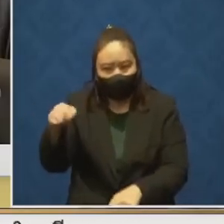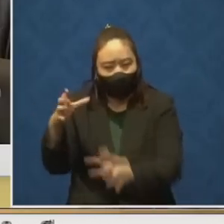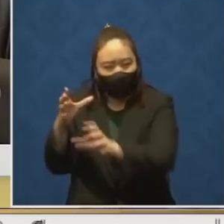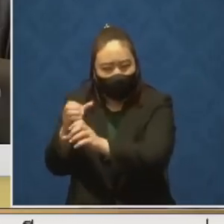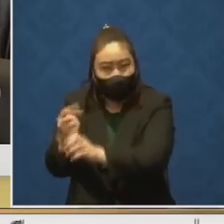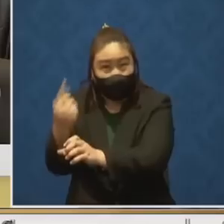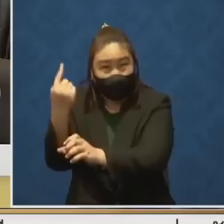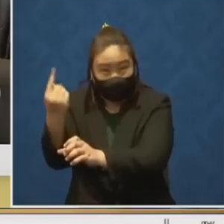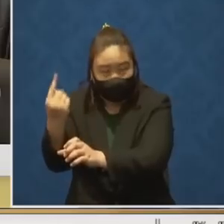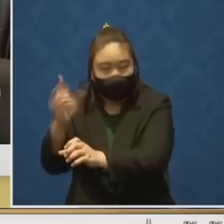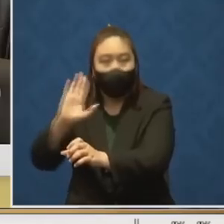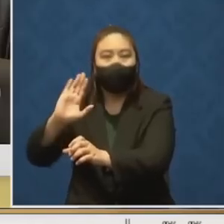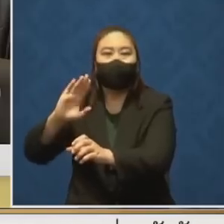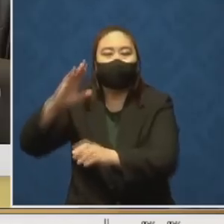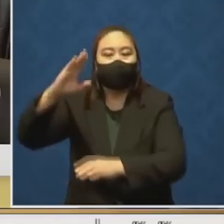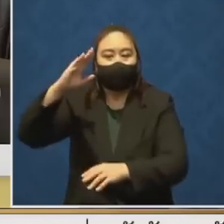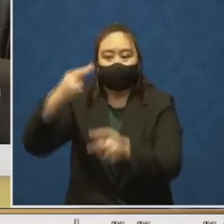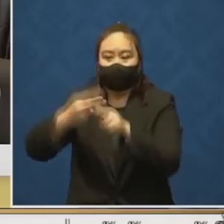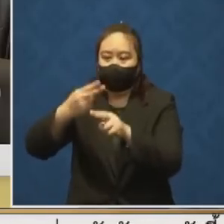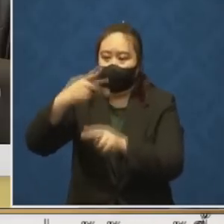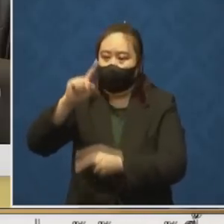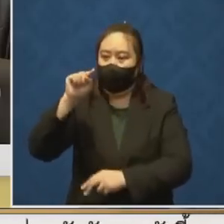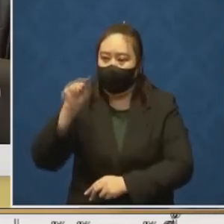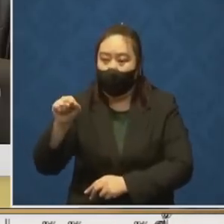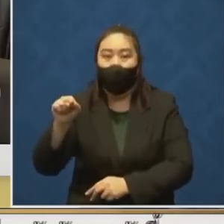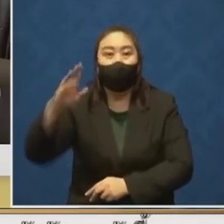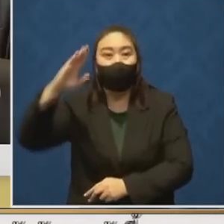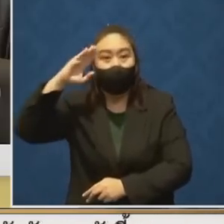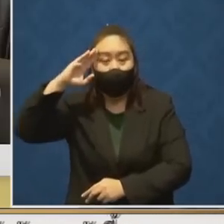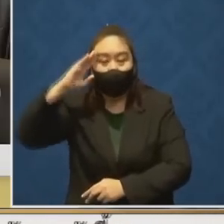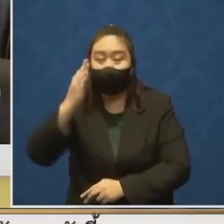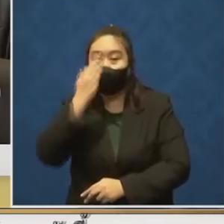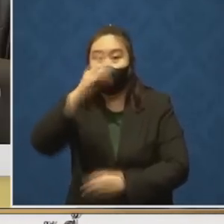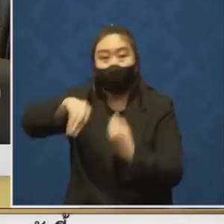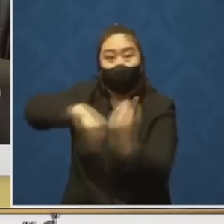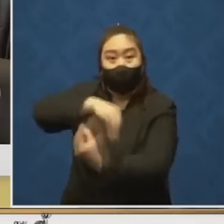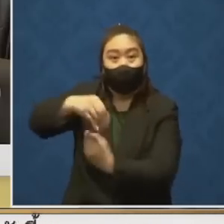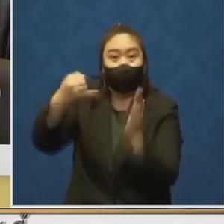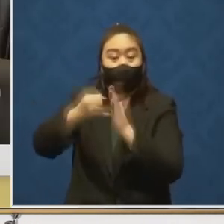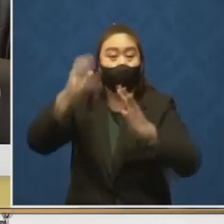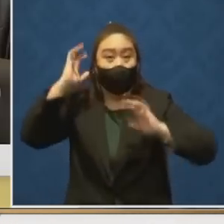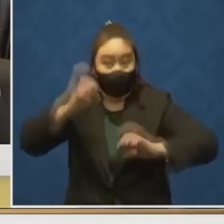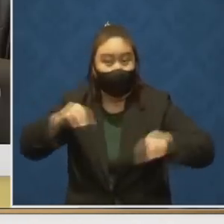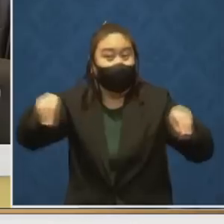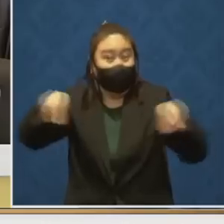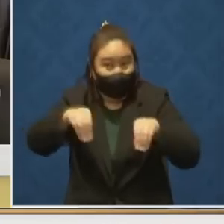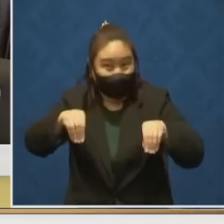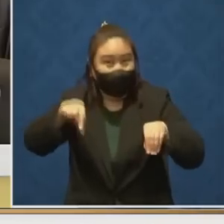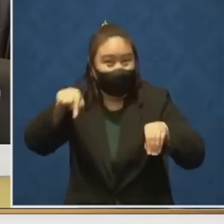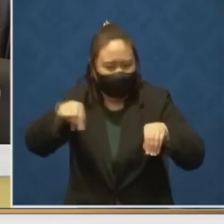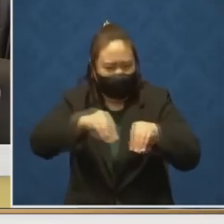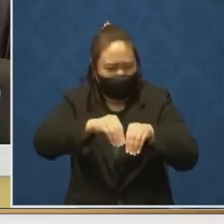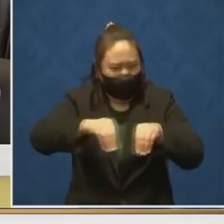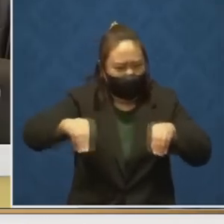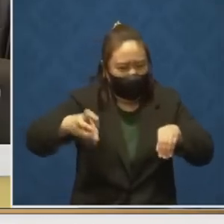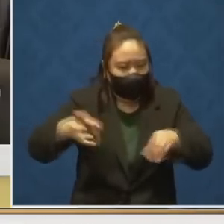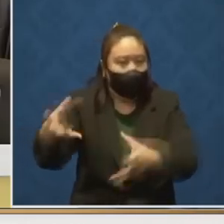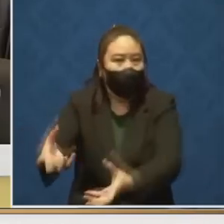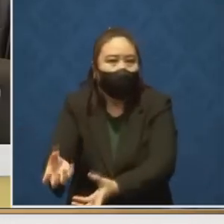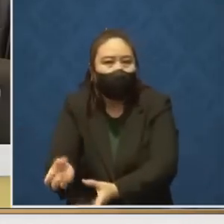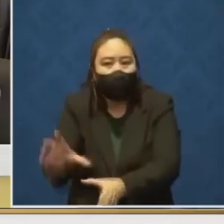ษาวรี, จอมผลปร.พิบูญสงขามซึตั้งอยู่ที่วงเวียนหน้า Khaiองจัหลบรีกลาย กันหาห่กันไม่กี่ 10 เมตร